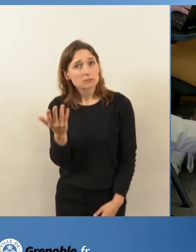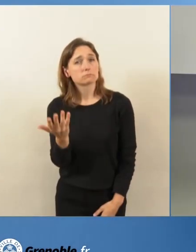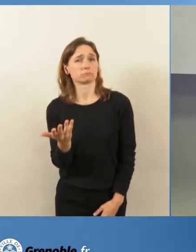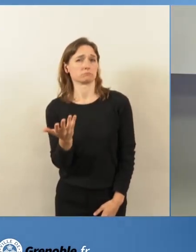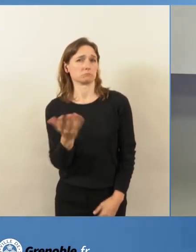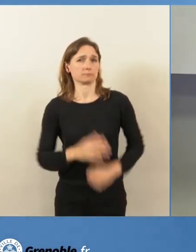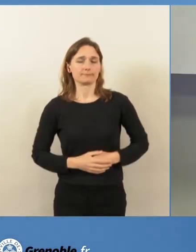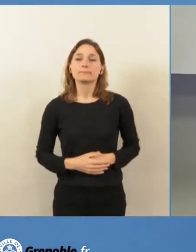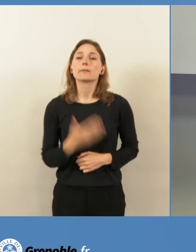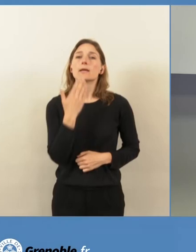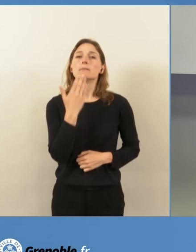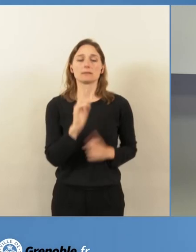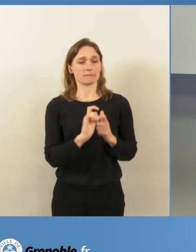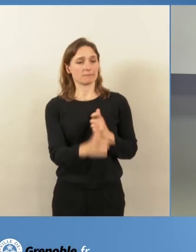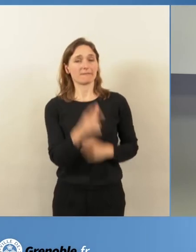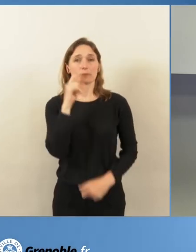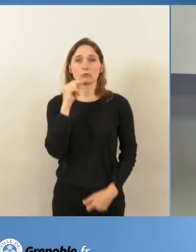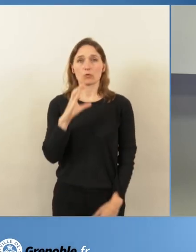merci Monsieur Carignon